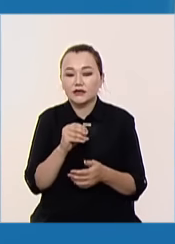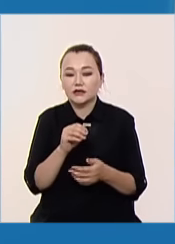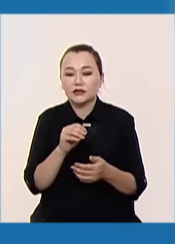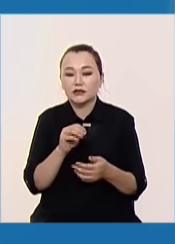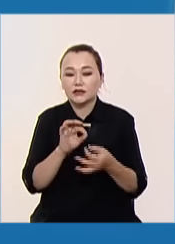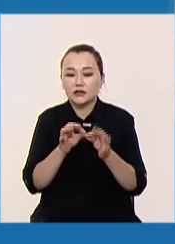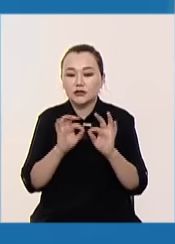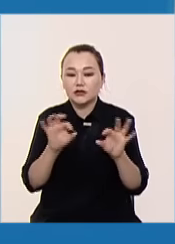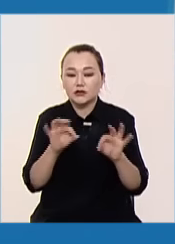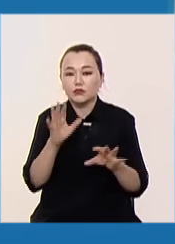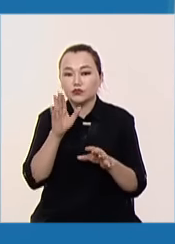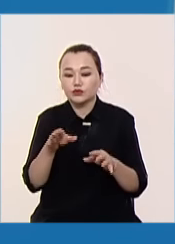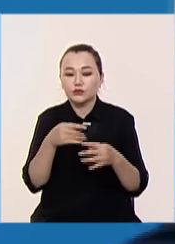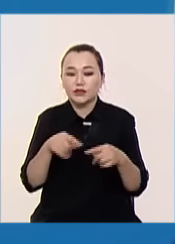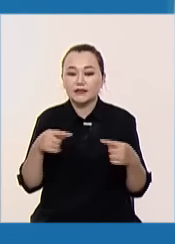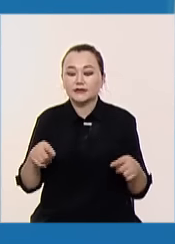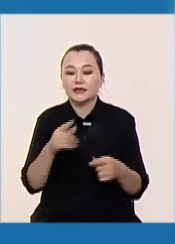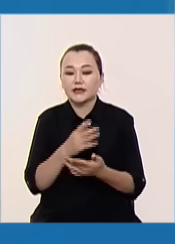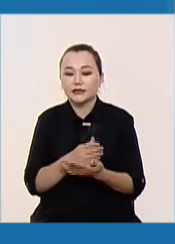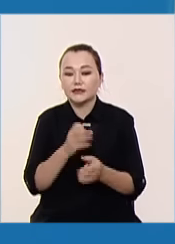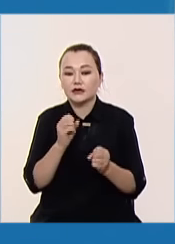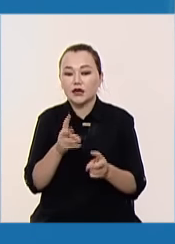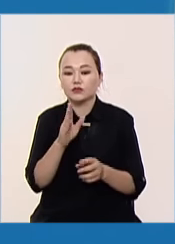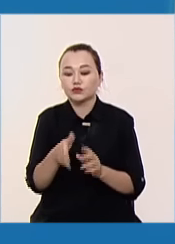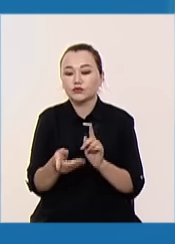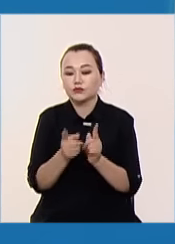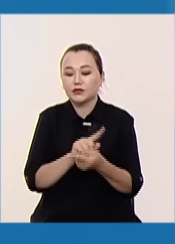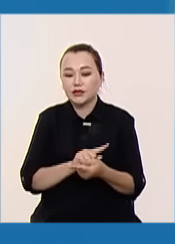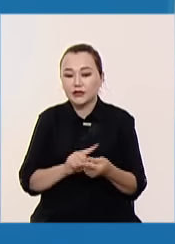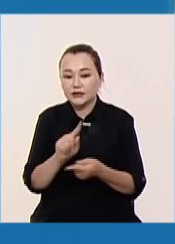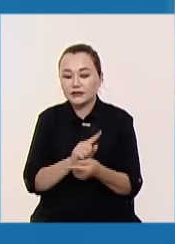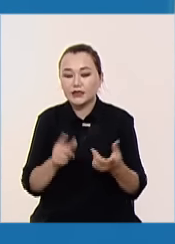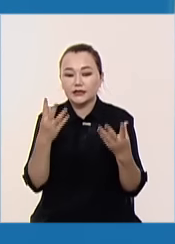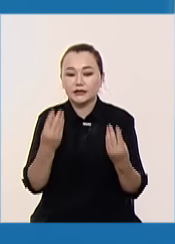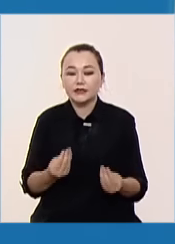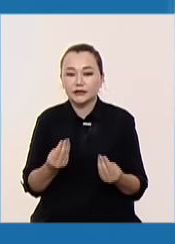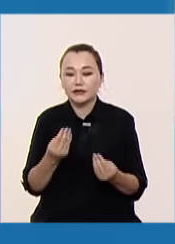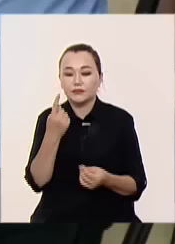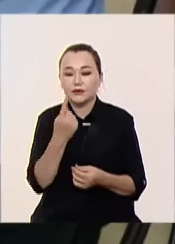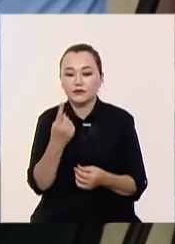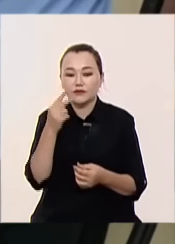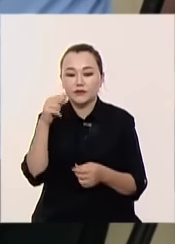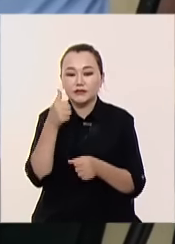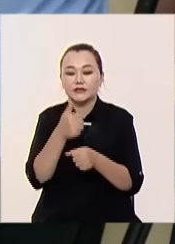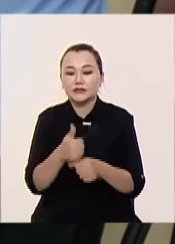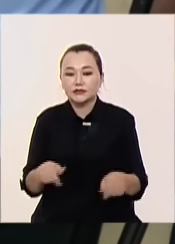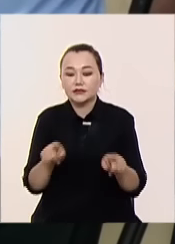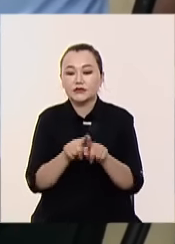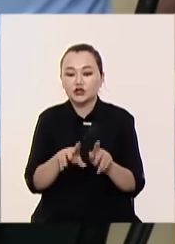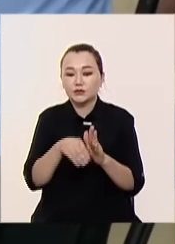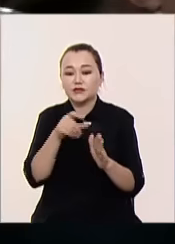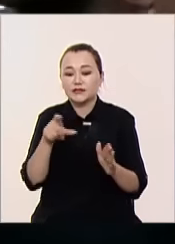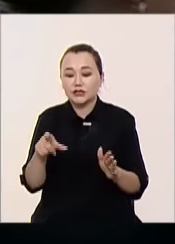вам представим, празднование, как будет меняться, и в том числе день первого президента. Также мажилисмены